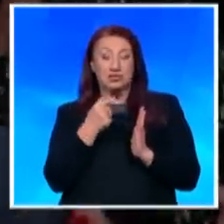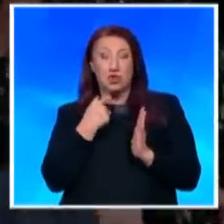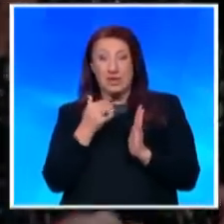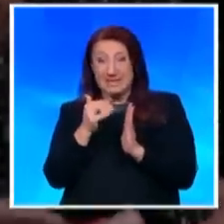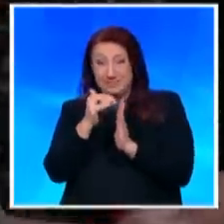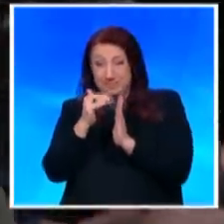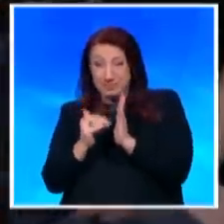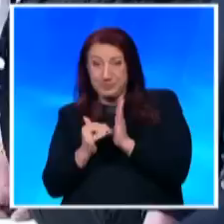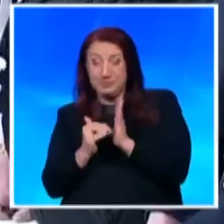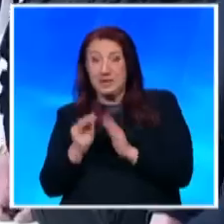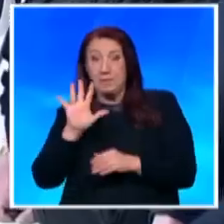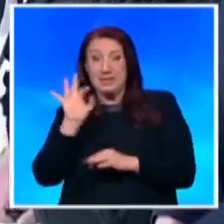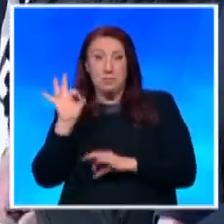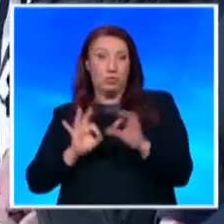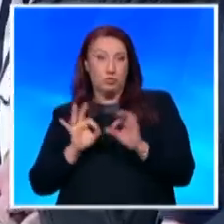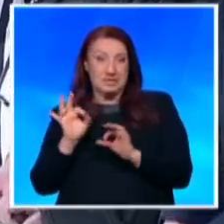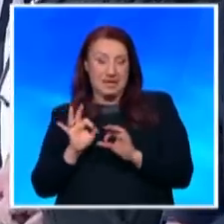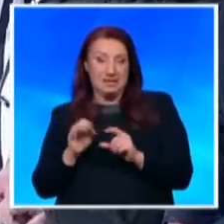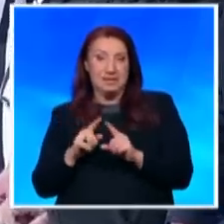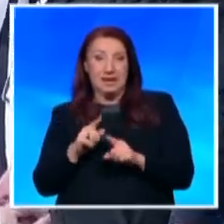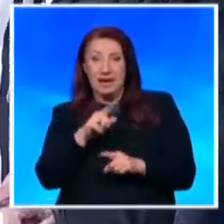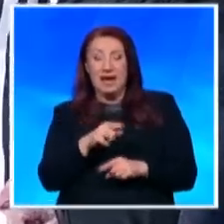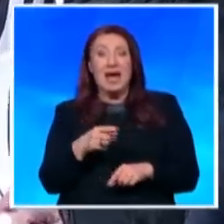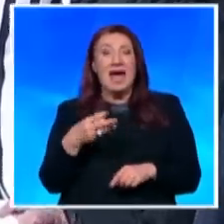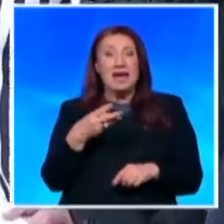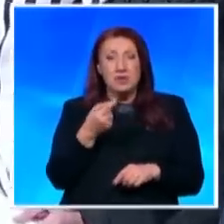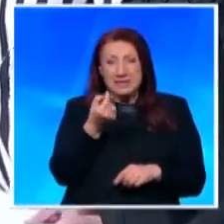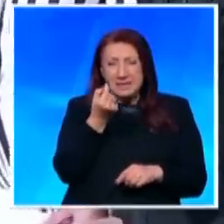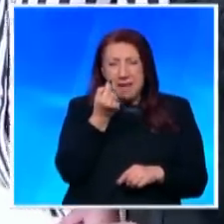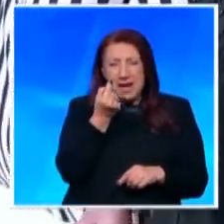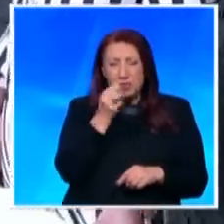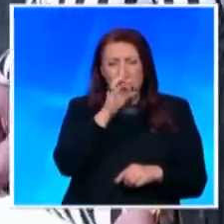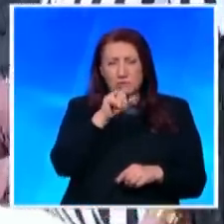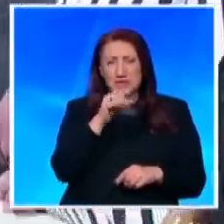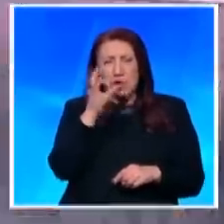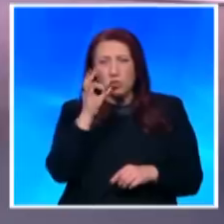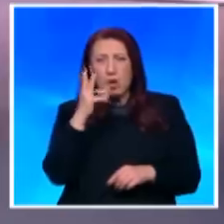на когото не достигна малко за победа още на първия тур.